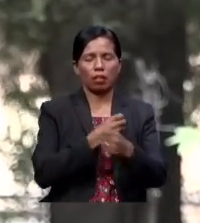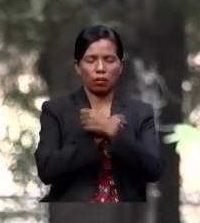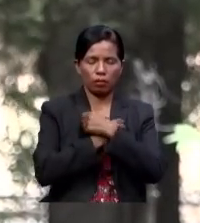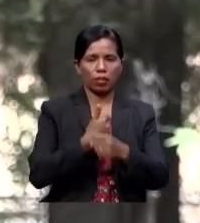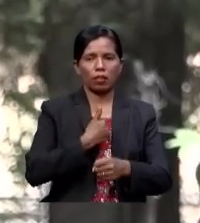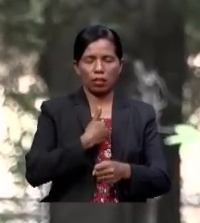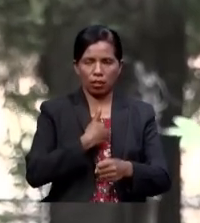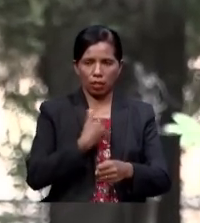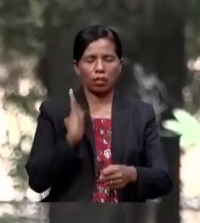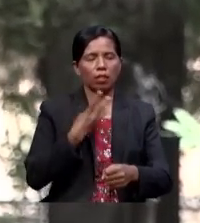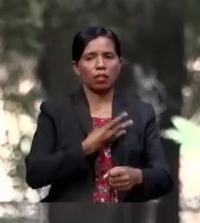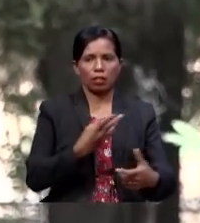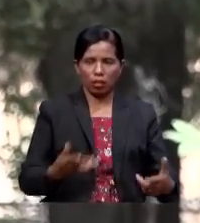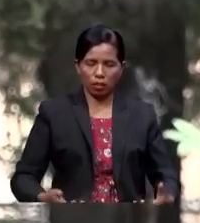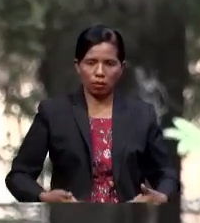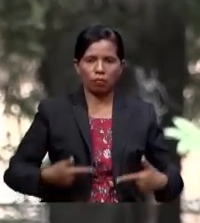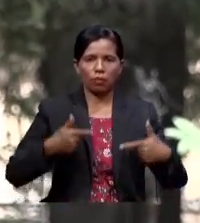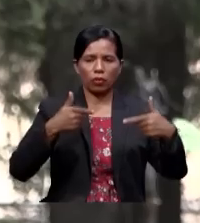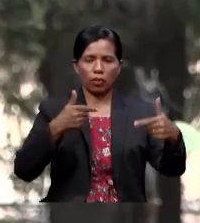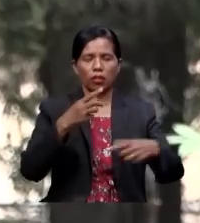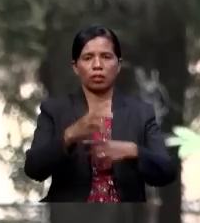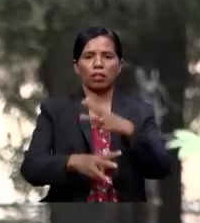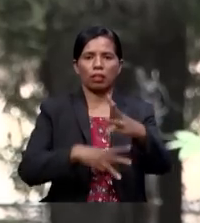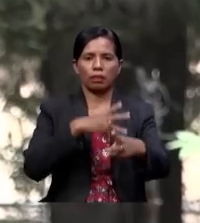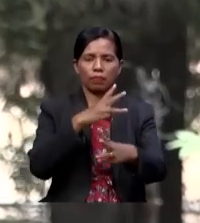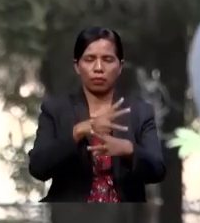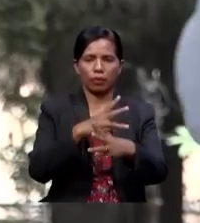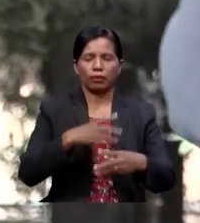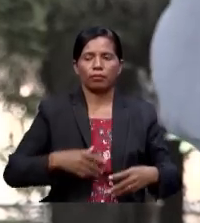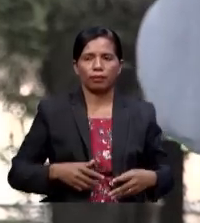bain hira ita se Moris iha mundu.